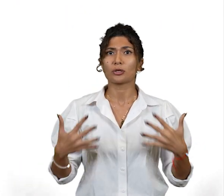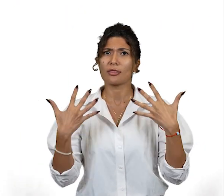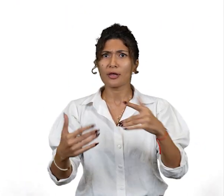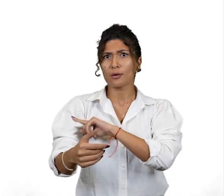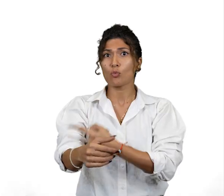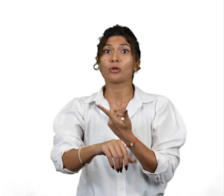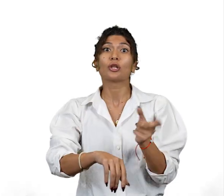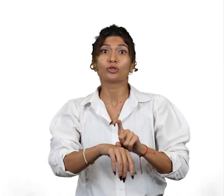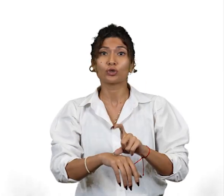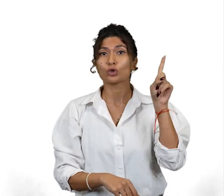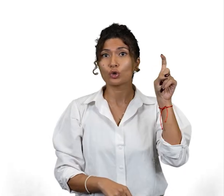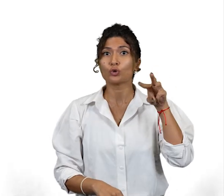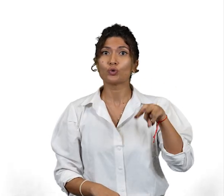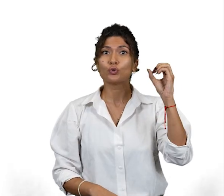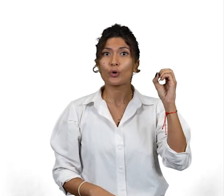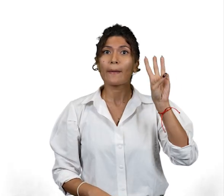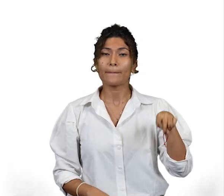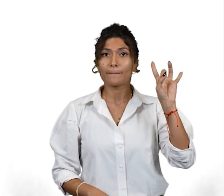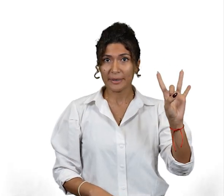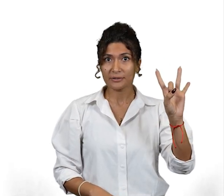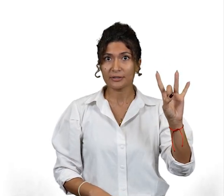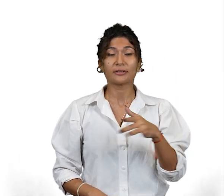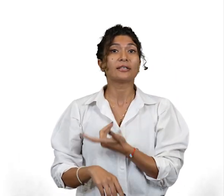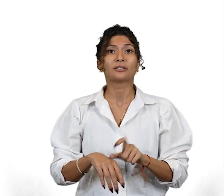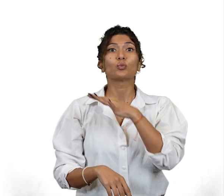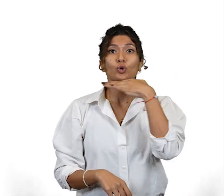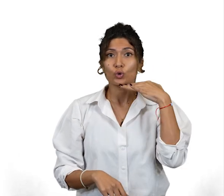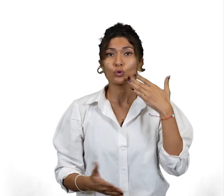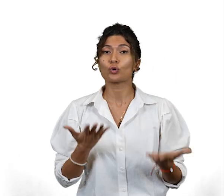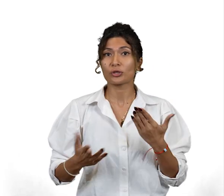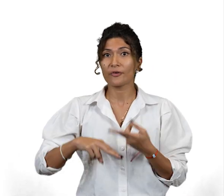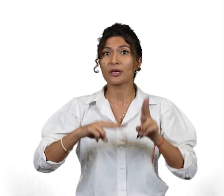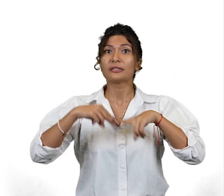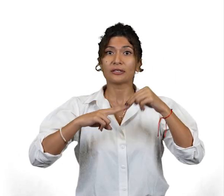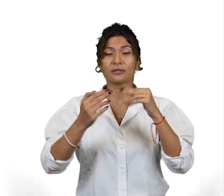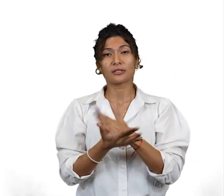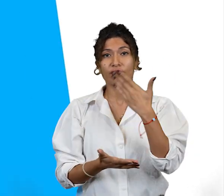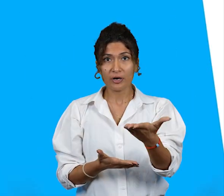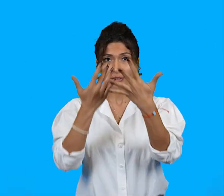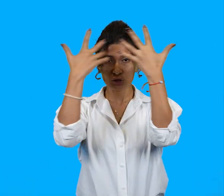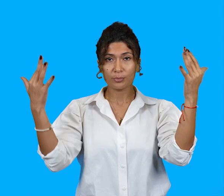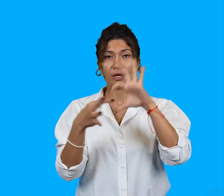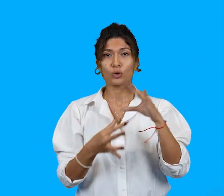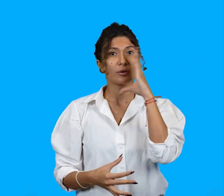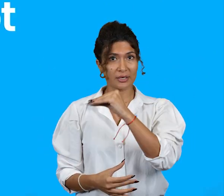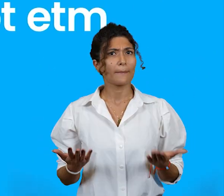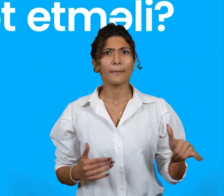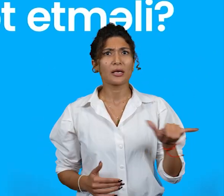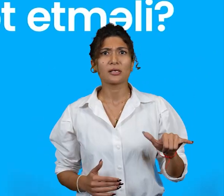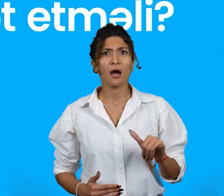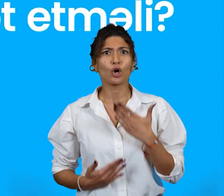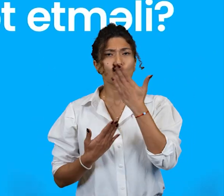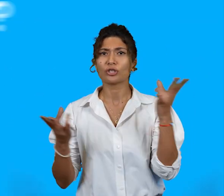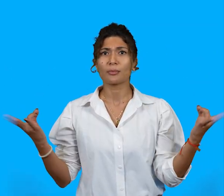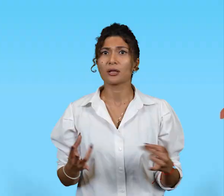və 100 kubmetrdən çox olan hazır və ya inşa ediləcək tikintiniz varsa, şəbəkəyə qoşula bilərsiniz. Bəs hara müraciət